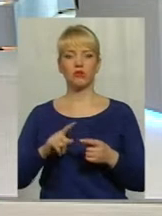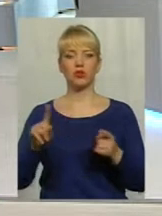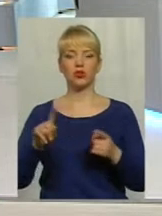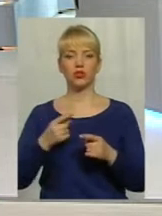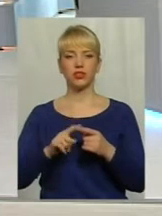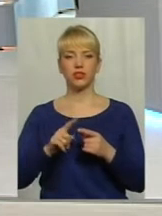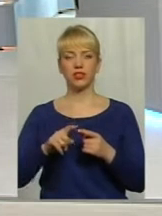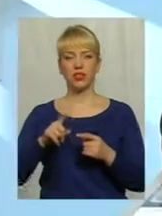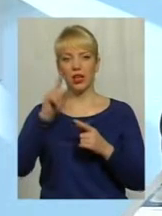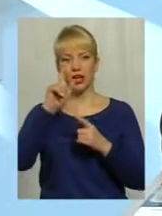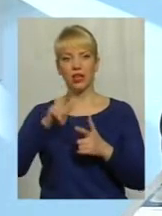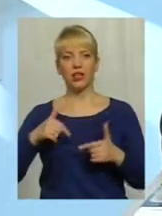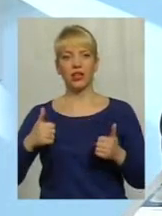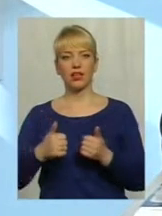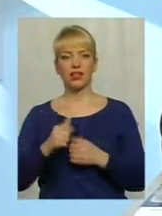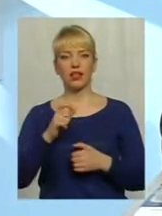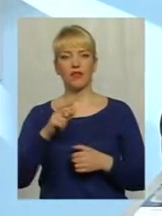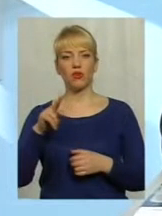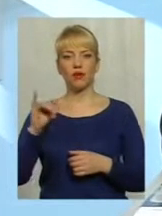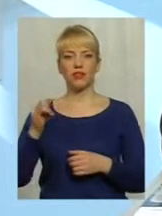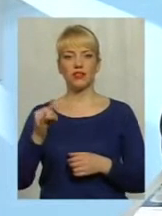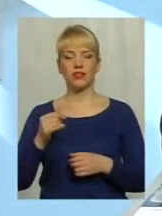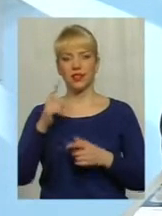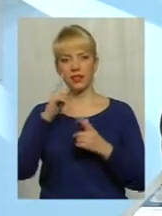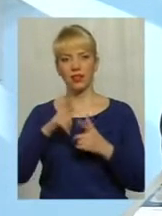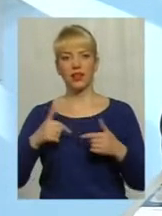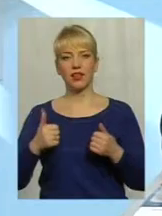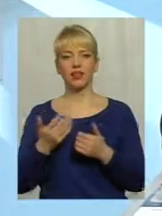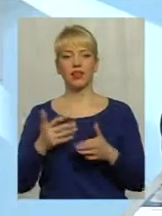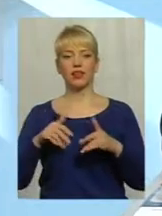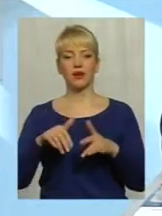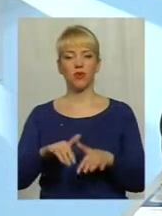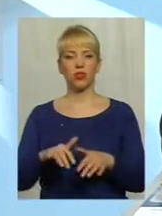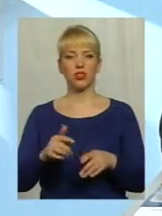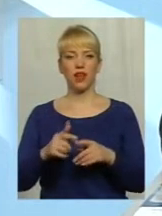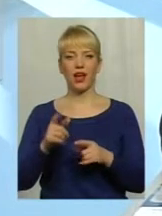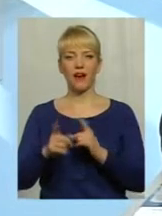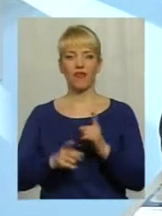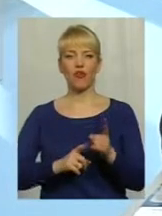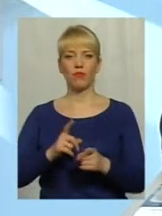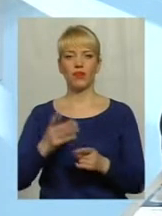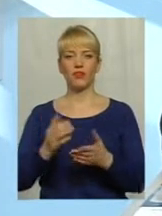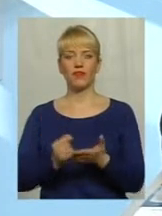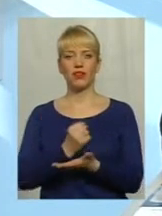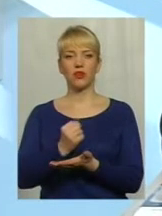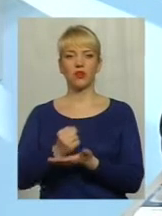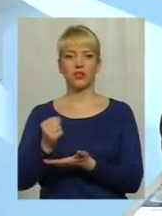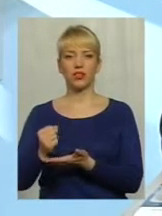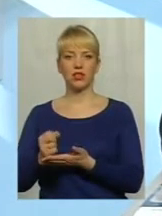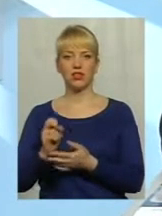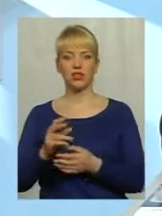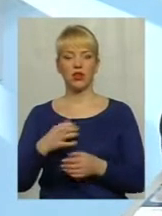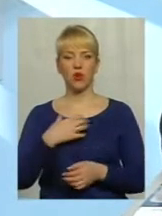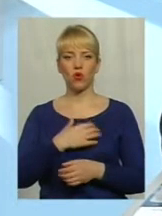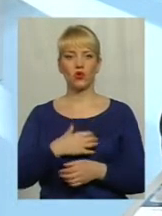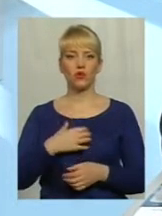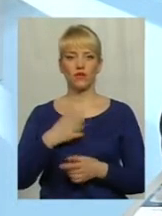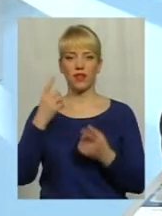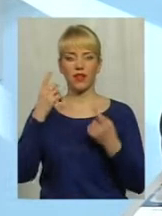країни, європейські країни, в яких пройшла реформація, в яких вона утвердилася, як основна